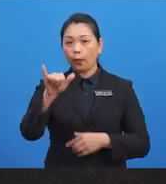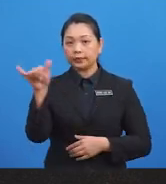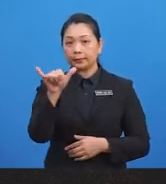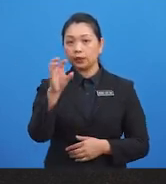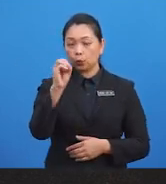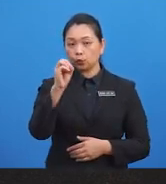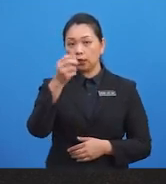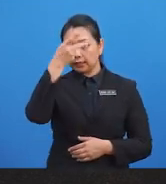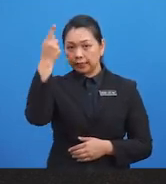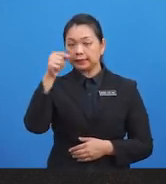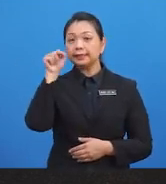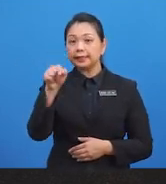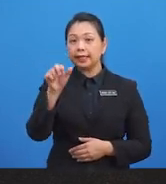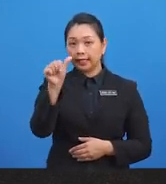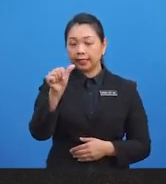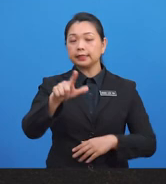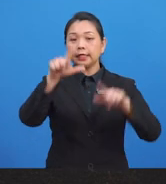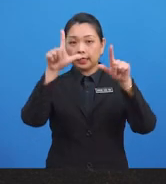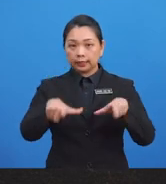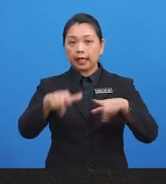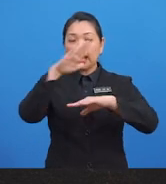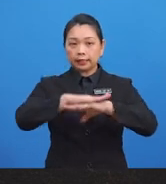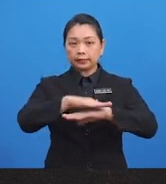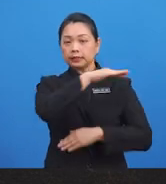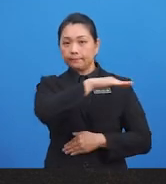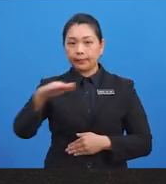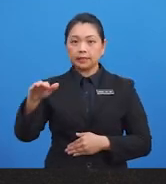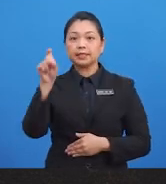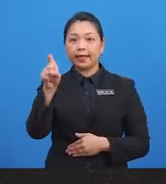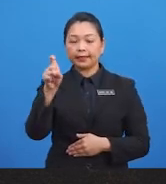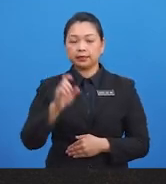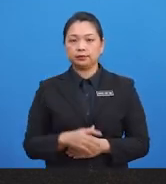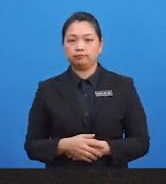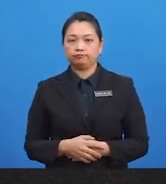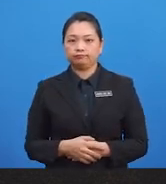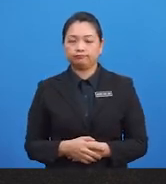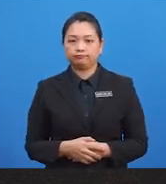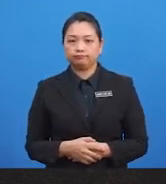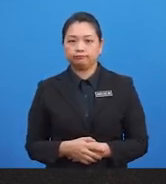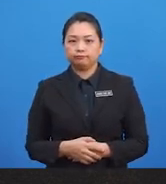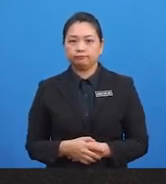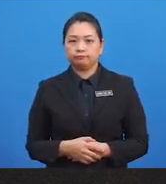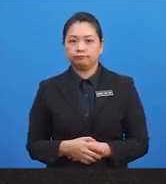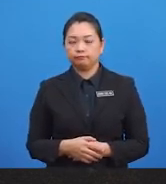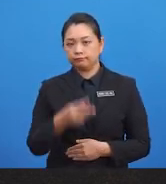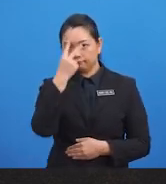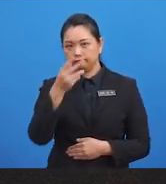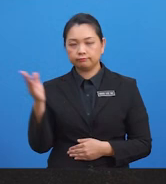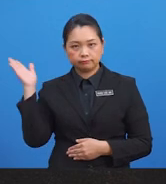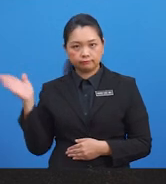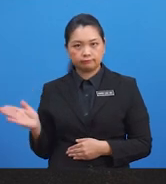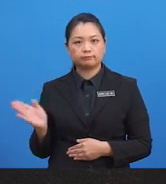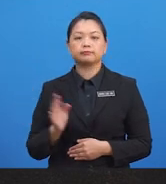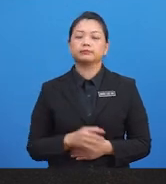Selesaikan Y sama dengan 6X tolak X kuasa 2,